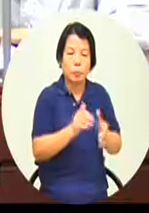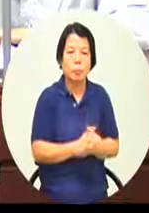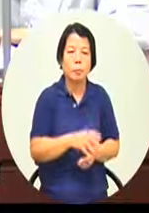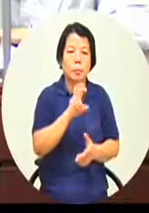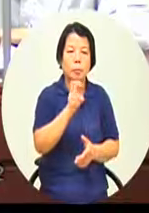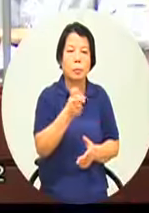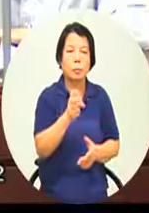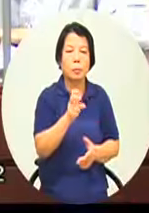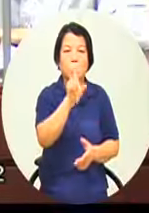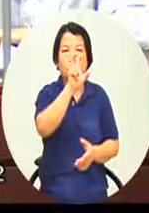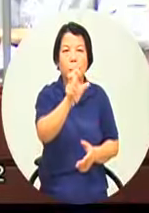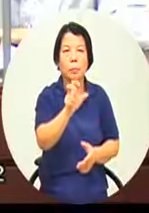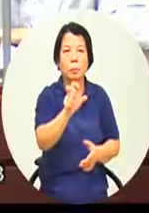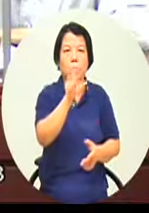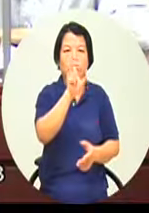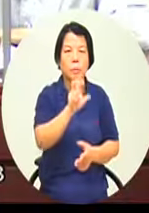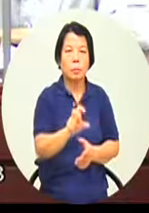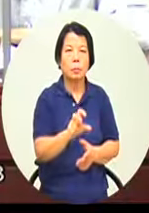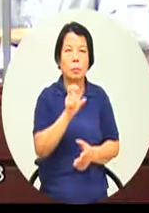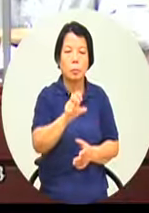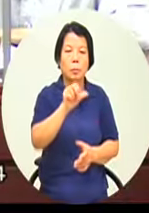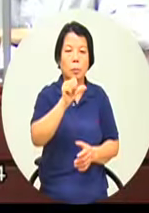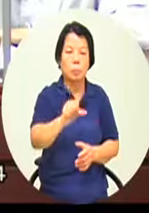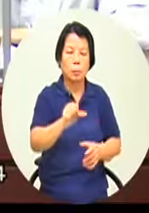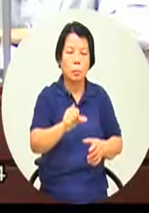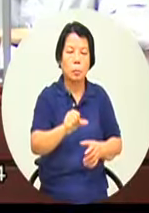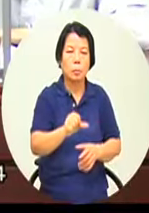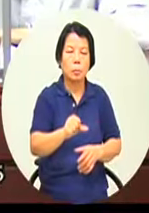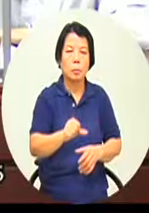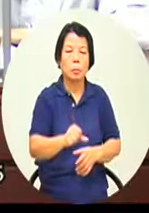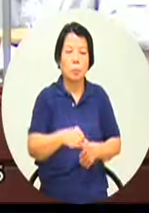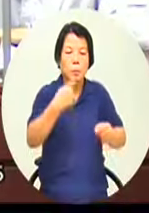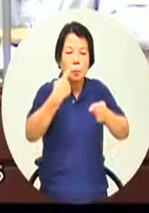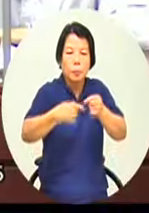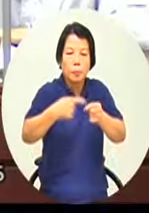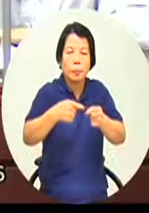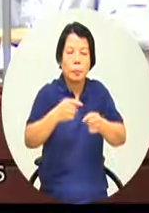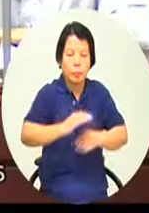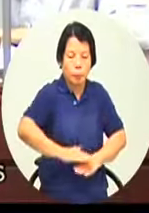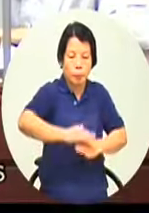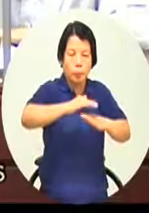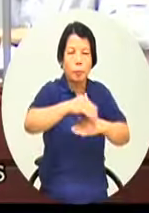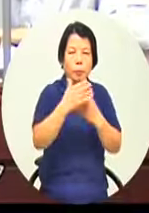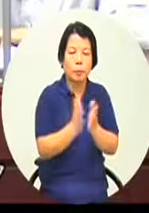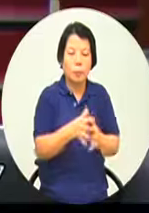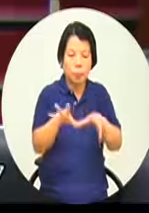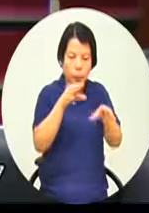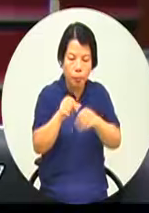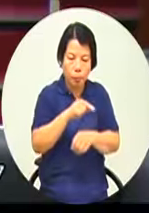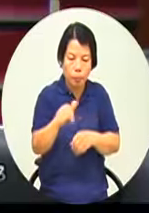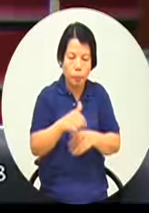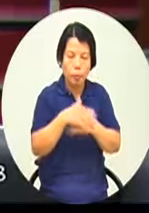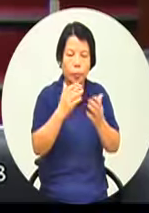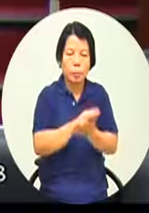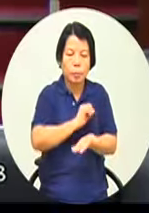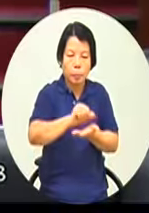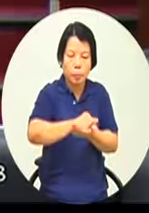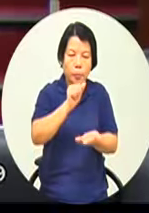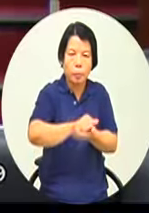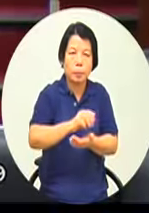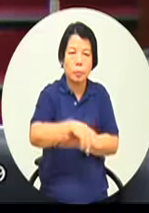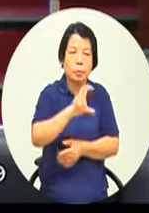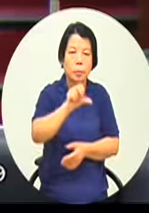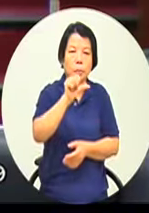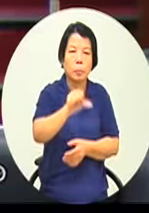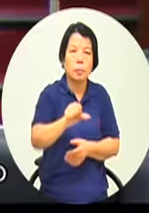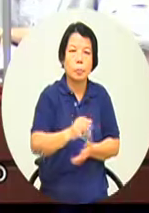左右。 70还是75？ 70毫米， 70毫米、哦、 对， 因为之前我记得有些资料是讲75。 大